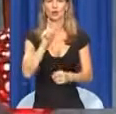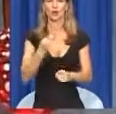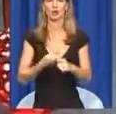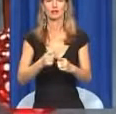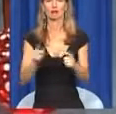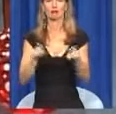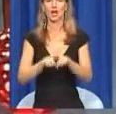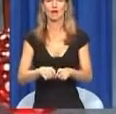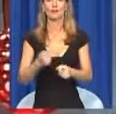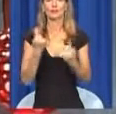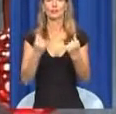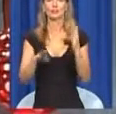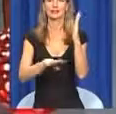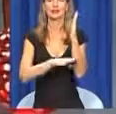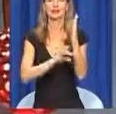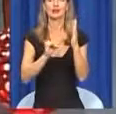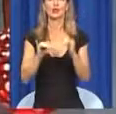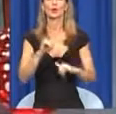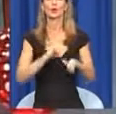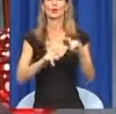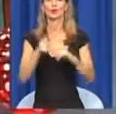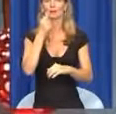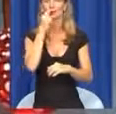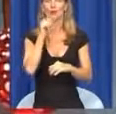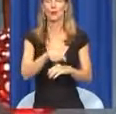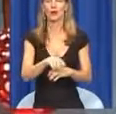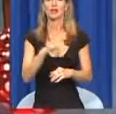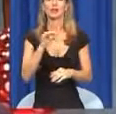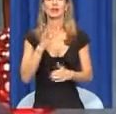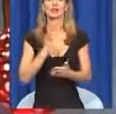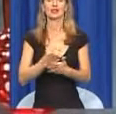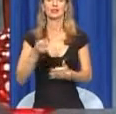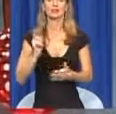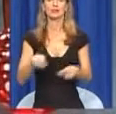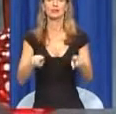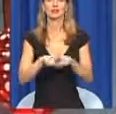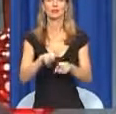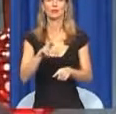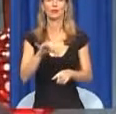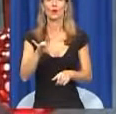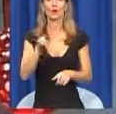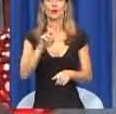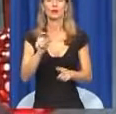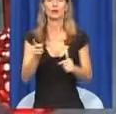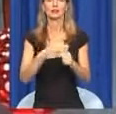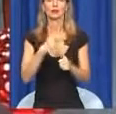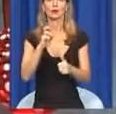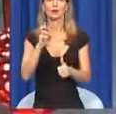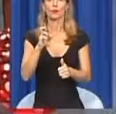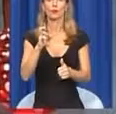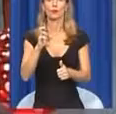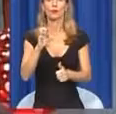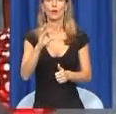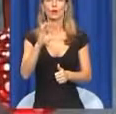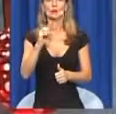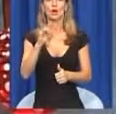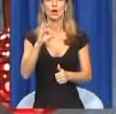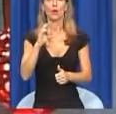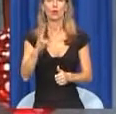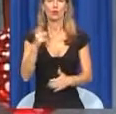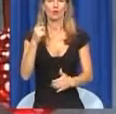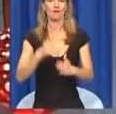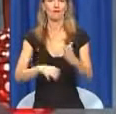таке величезне дерево і взагалі куди вона потрапила. Хоча є насправді така порода, яка називається босерон. І більше того, вона дуже